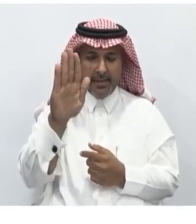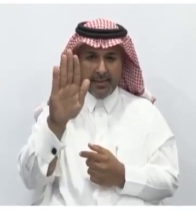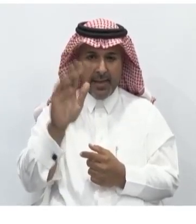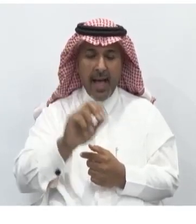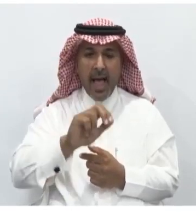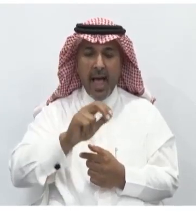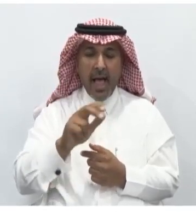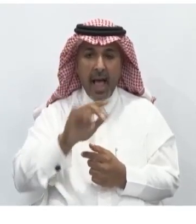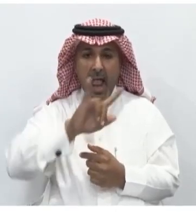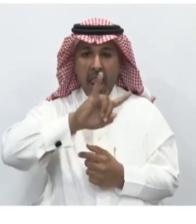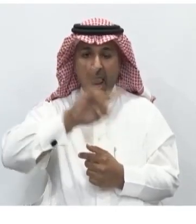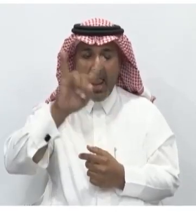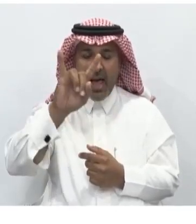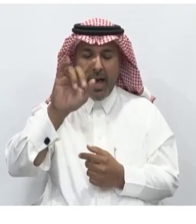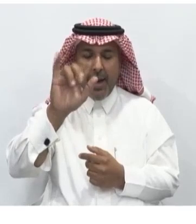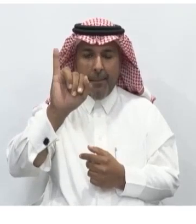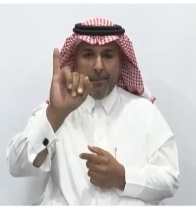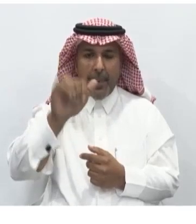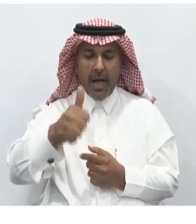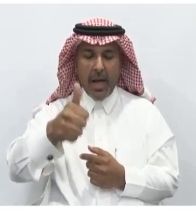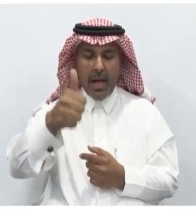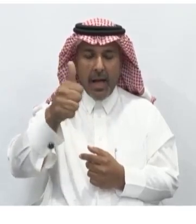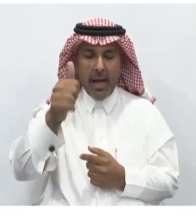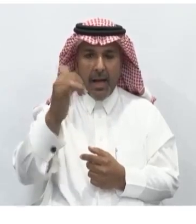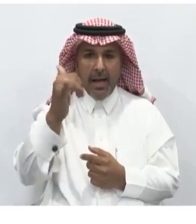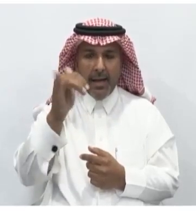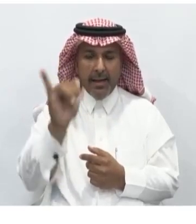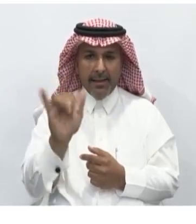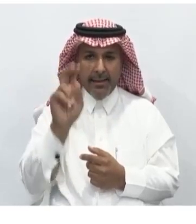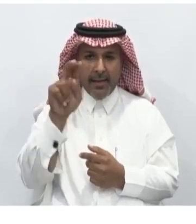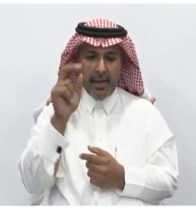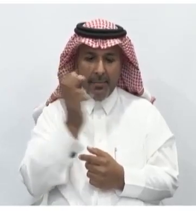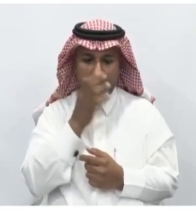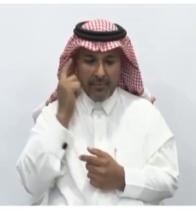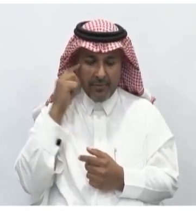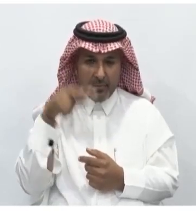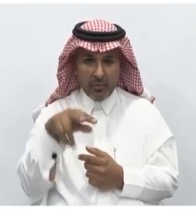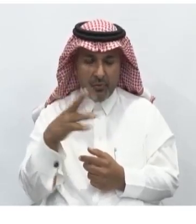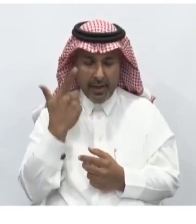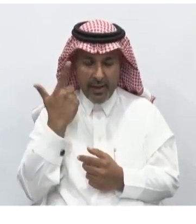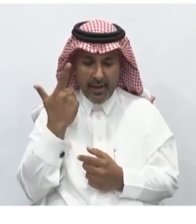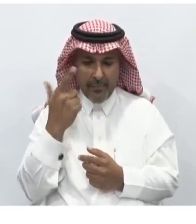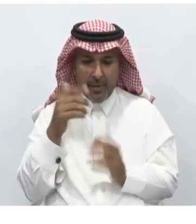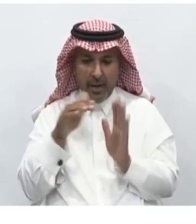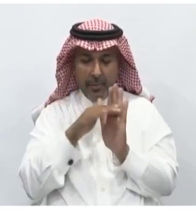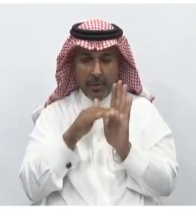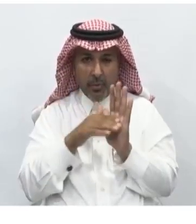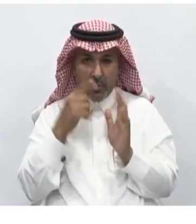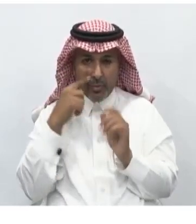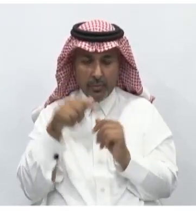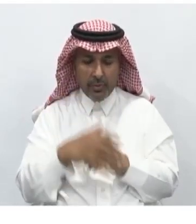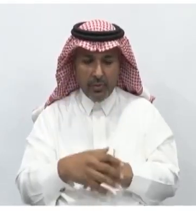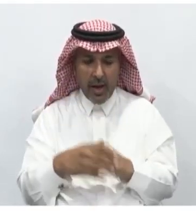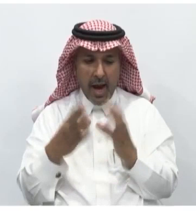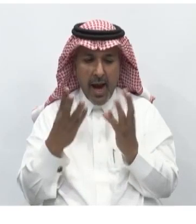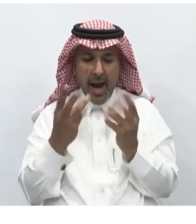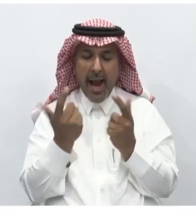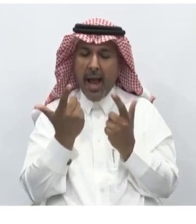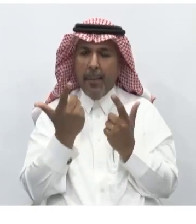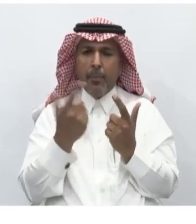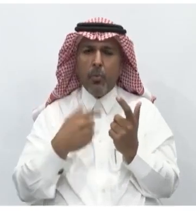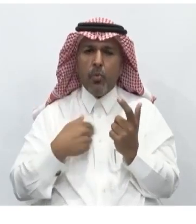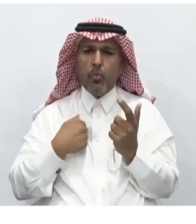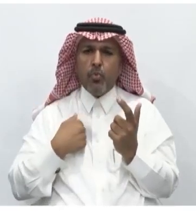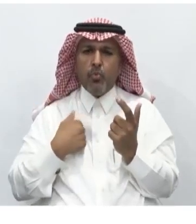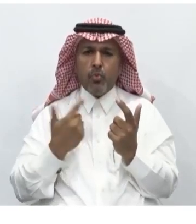إلى عدد مولات ماء التبلور. إذًا ما هو المطلوب؟ ما هو المطلوب؟ المطلوب صيغة الملح المائي